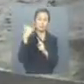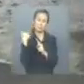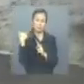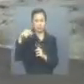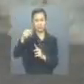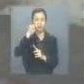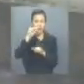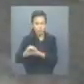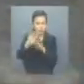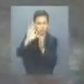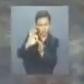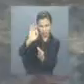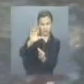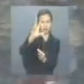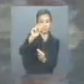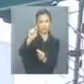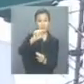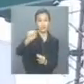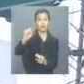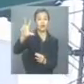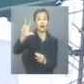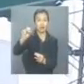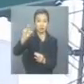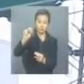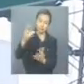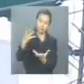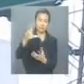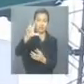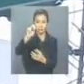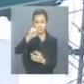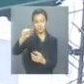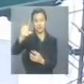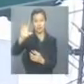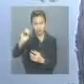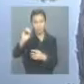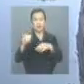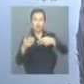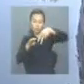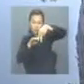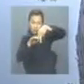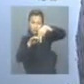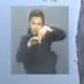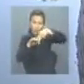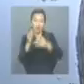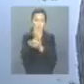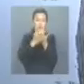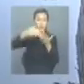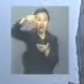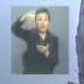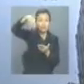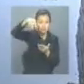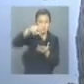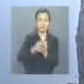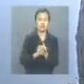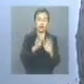มาณ 30-50 ซมหรือครึ่งแข้งถึงหัวเข่าขณะนี้น้ำในคลองบางซื่อในช่วงถนนลาดพร้าวและน้ำในคลองลาดพร้าว